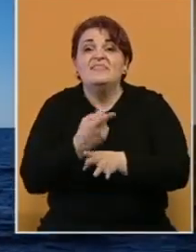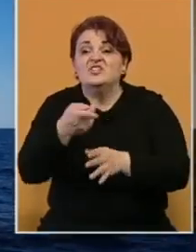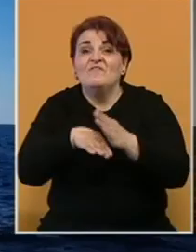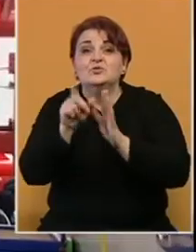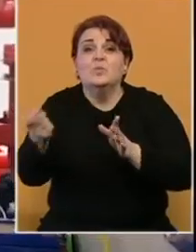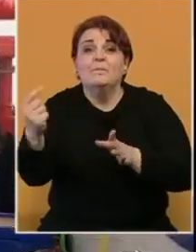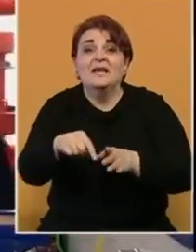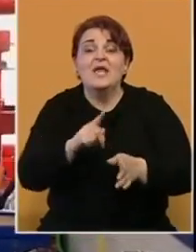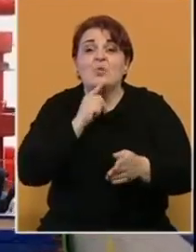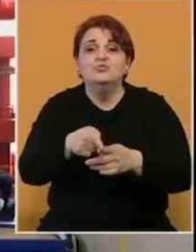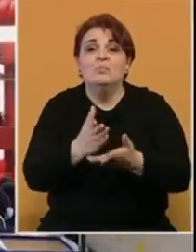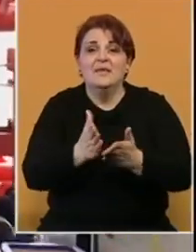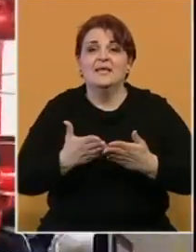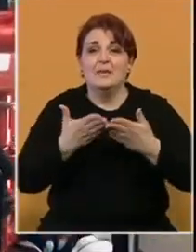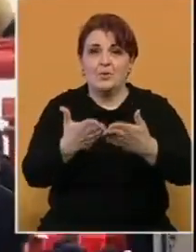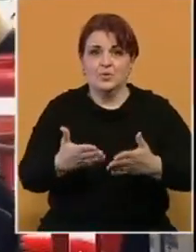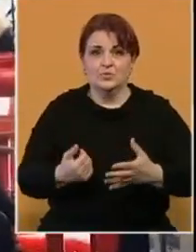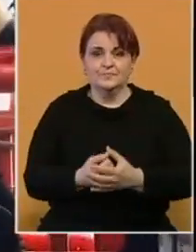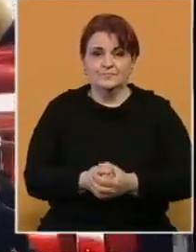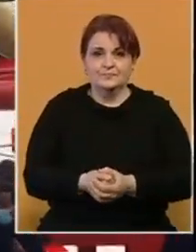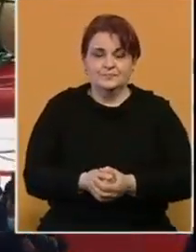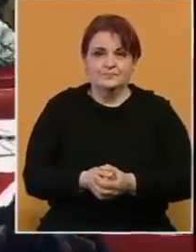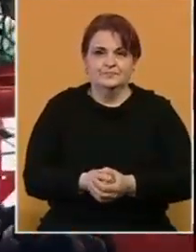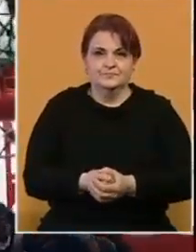država migranti koji su bili na brodu.